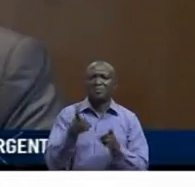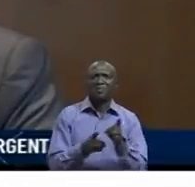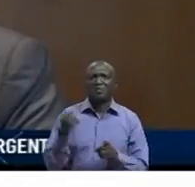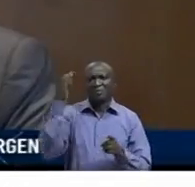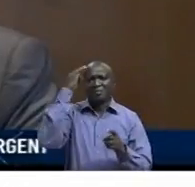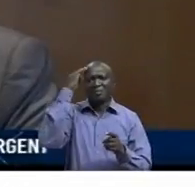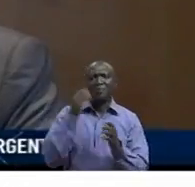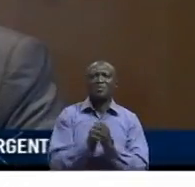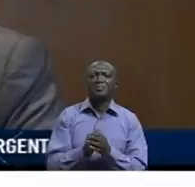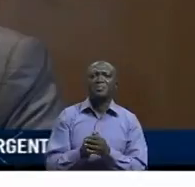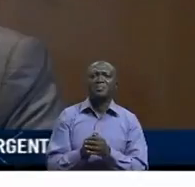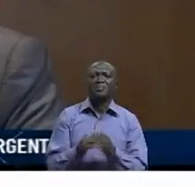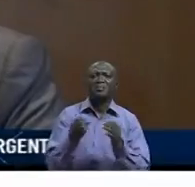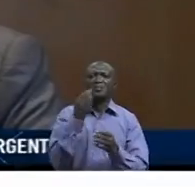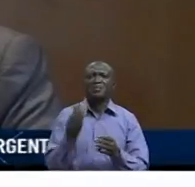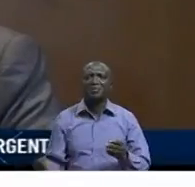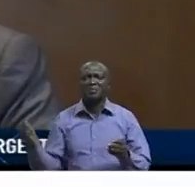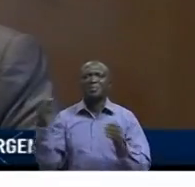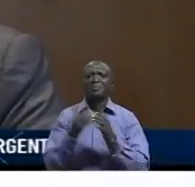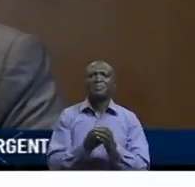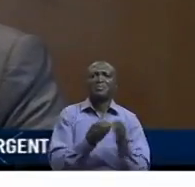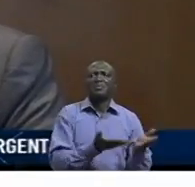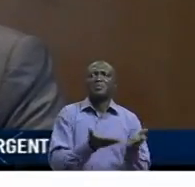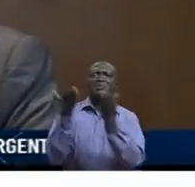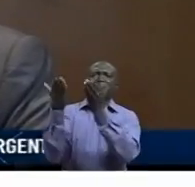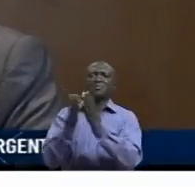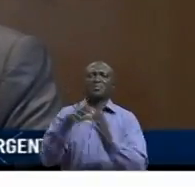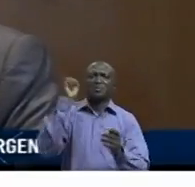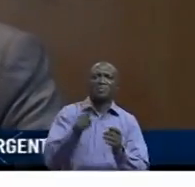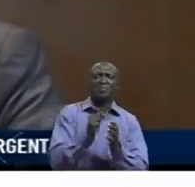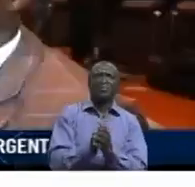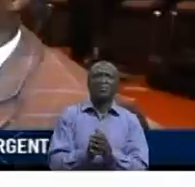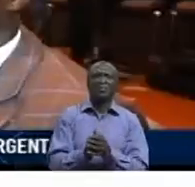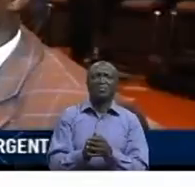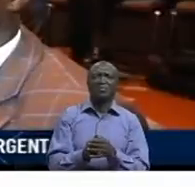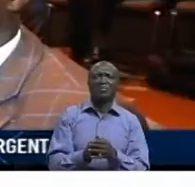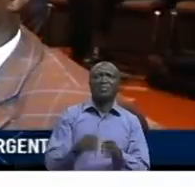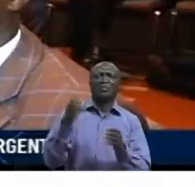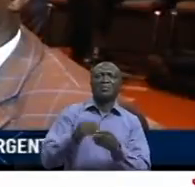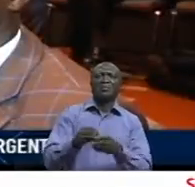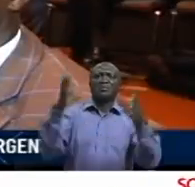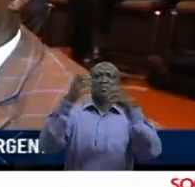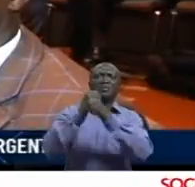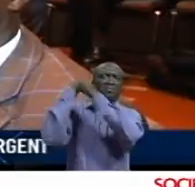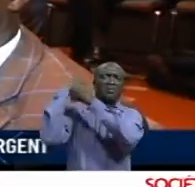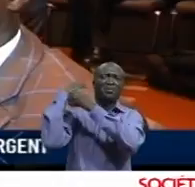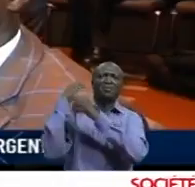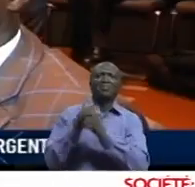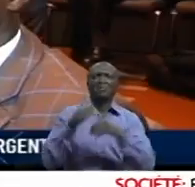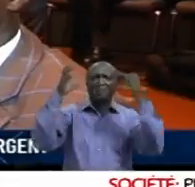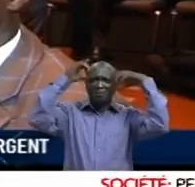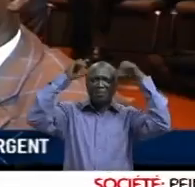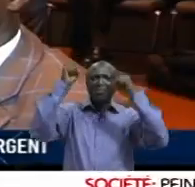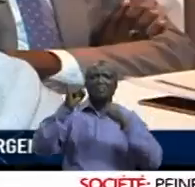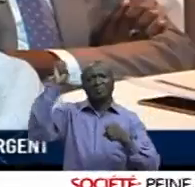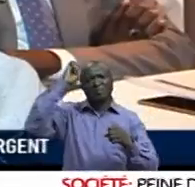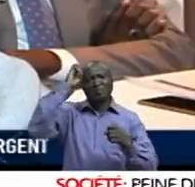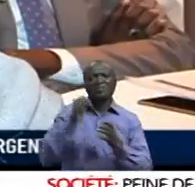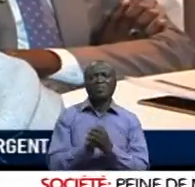Finances est une manière d'apporter à l'accompagnement qu'il faut à la vision du chef de l'État celle-ci est de faire du Sénégal un pays